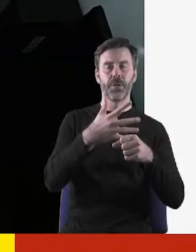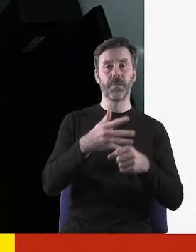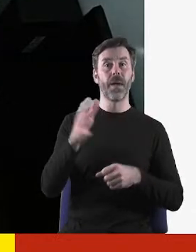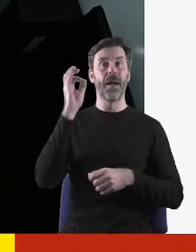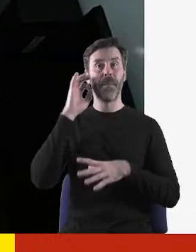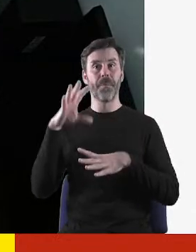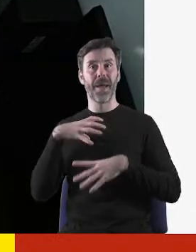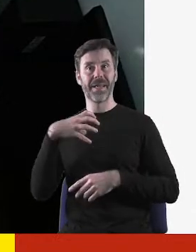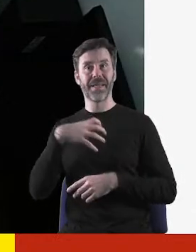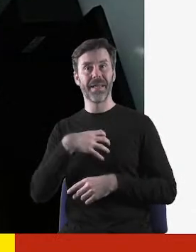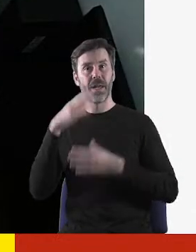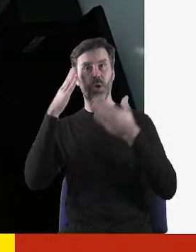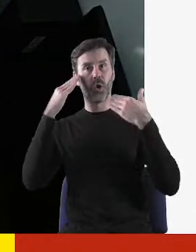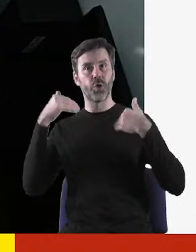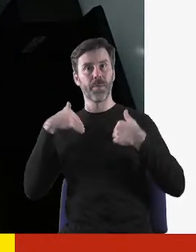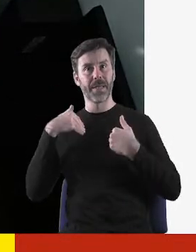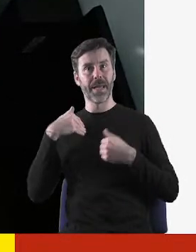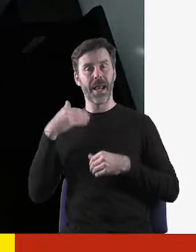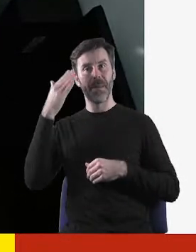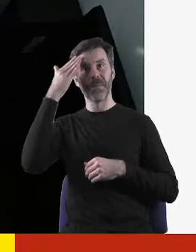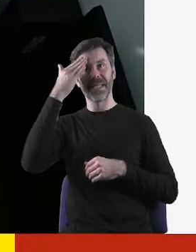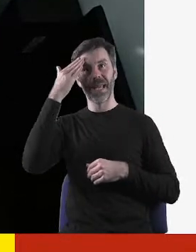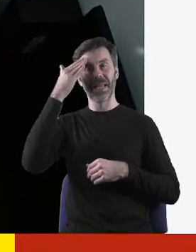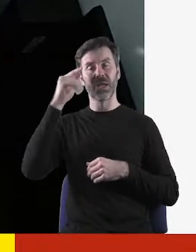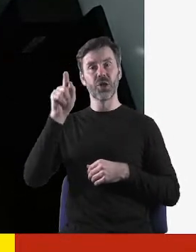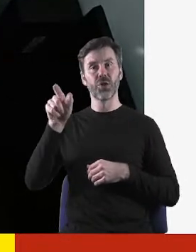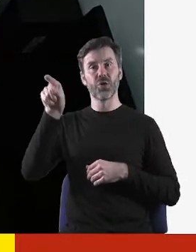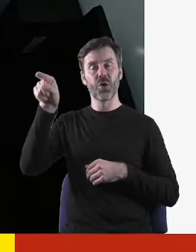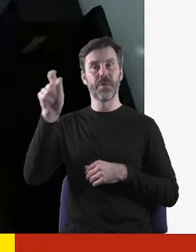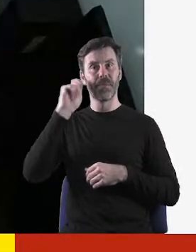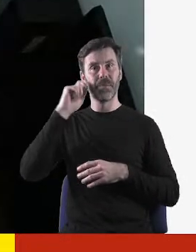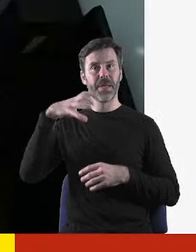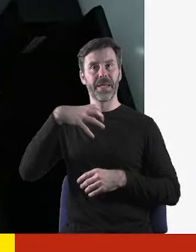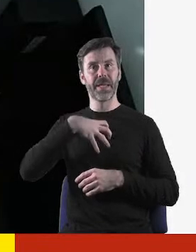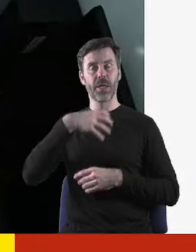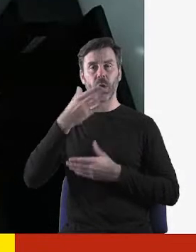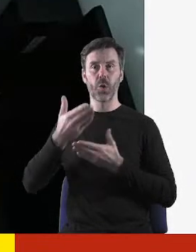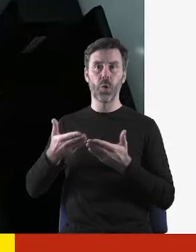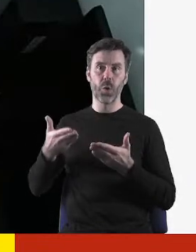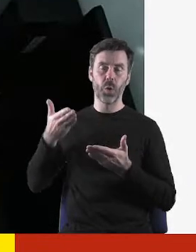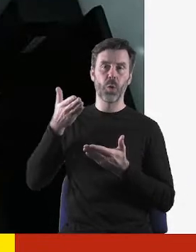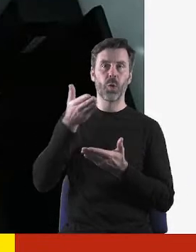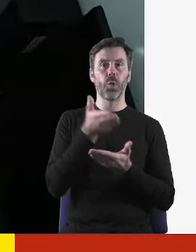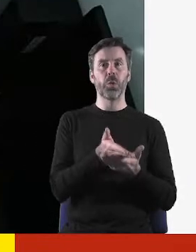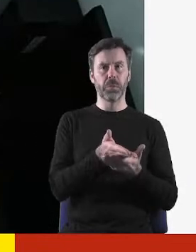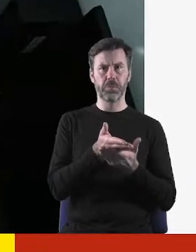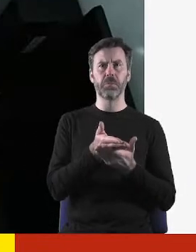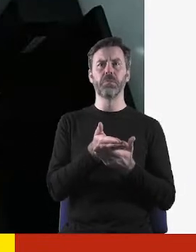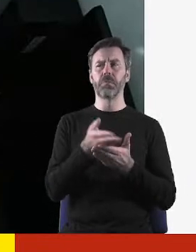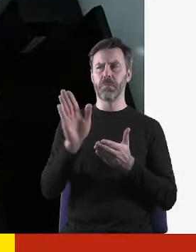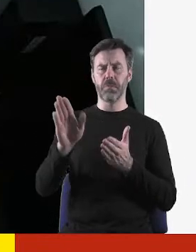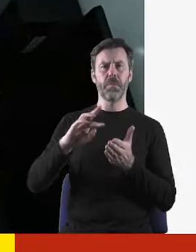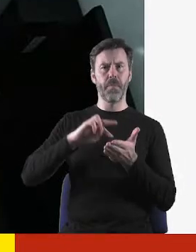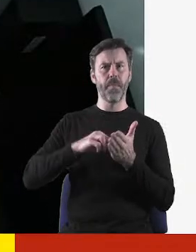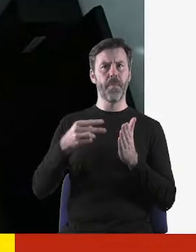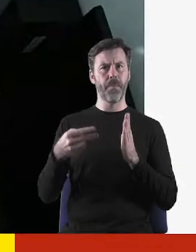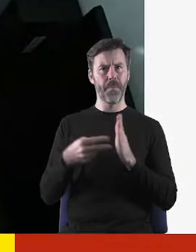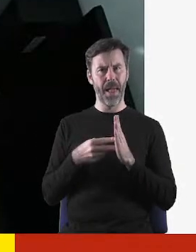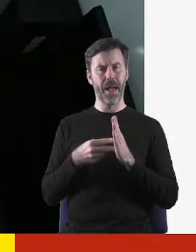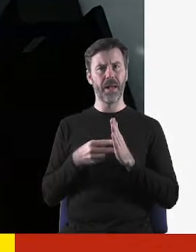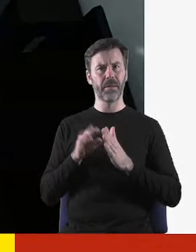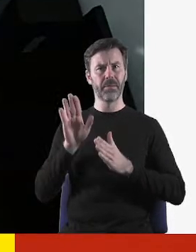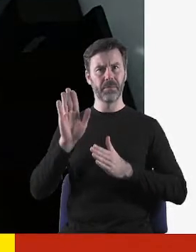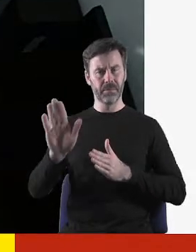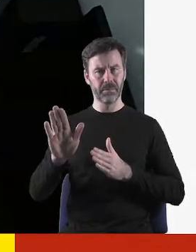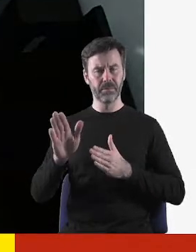szpitala psychiatrycznego złożyła zgodnie z regulaminem plan i, że tak